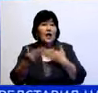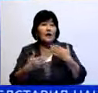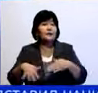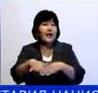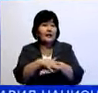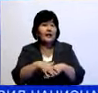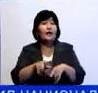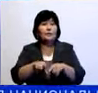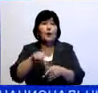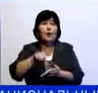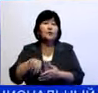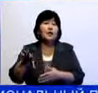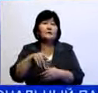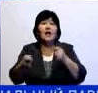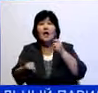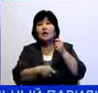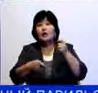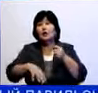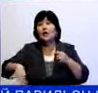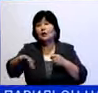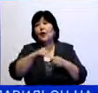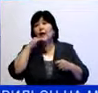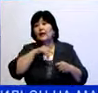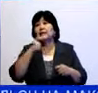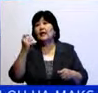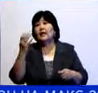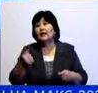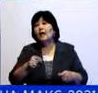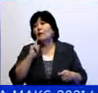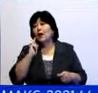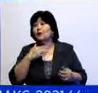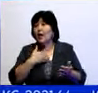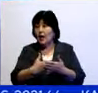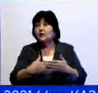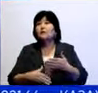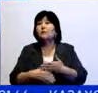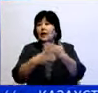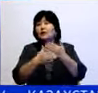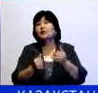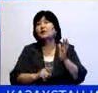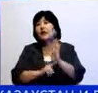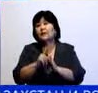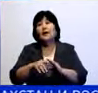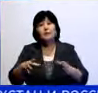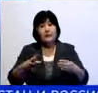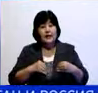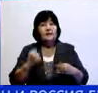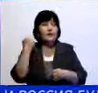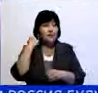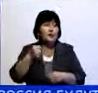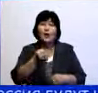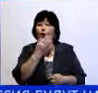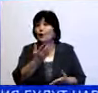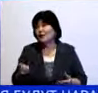населению участвовали все на копья на территориях крестьянских хозяйств молодежь активно поддержала почин вместе мы преодолеем любые